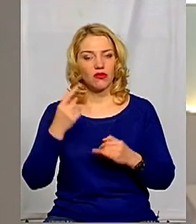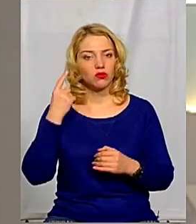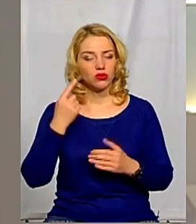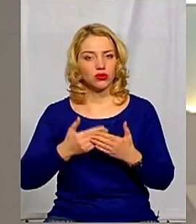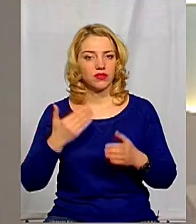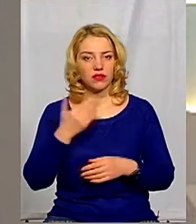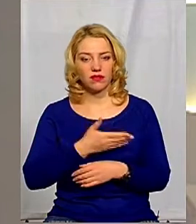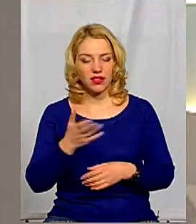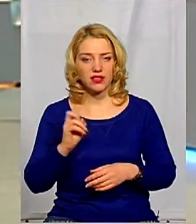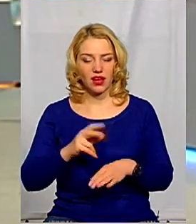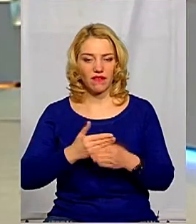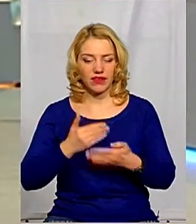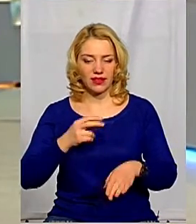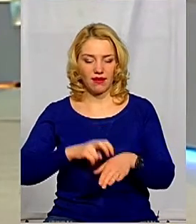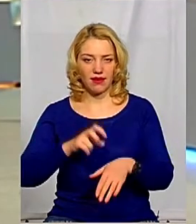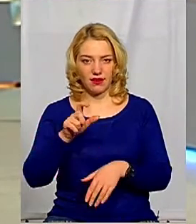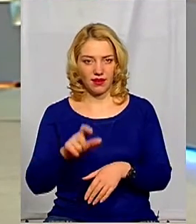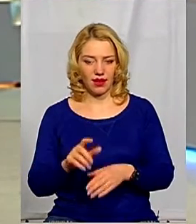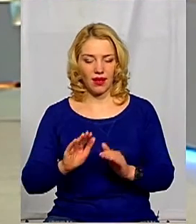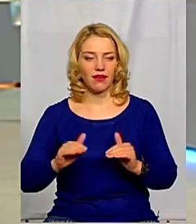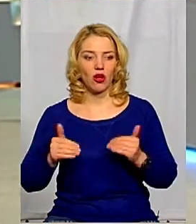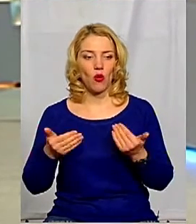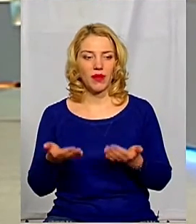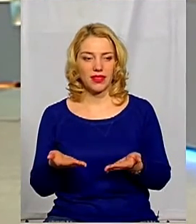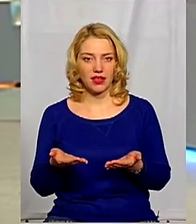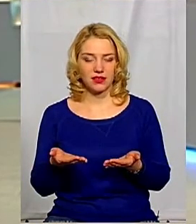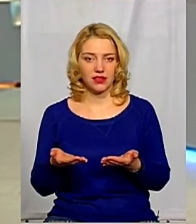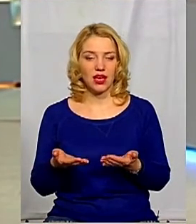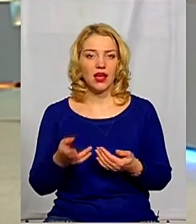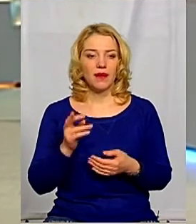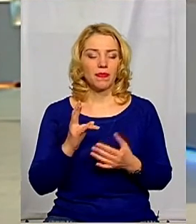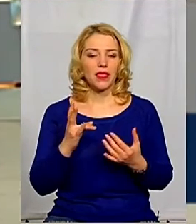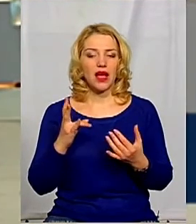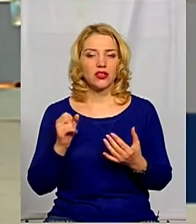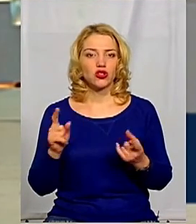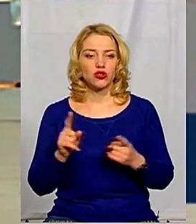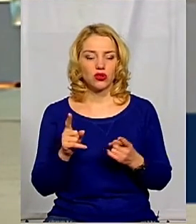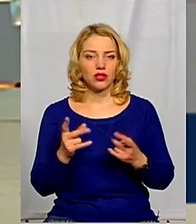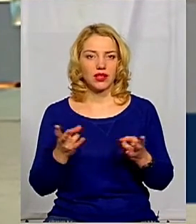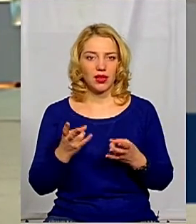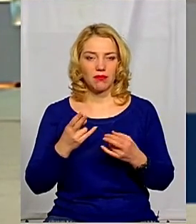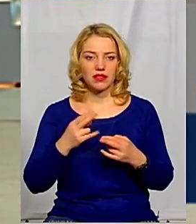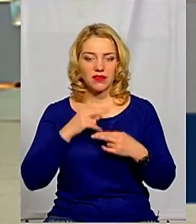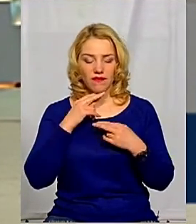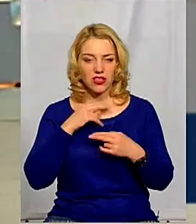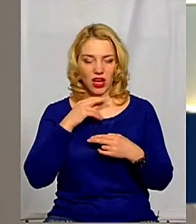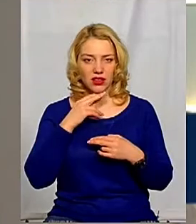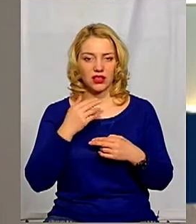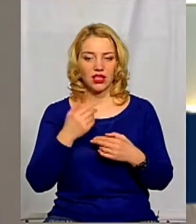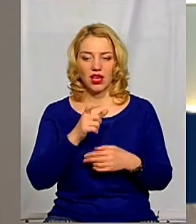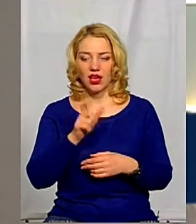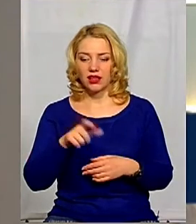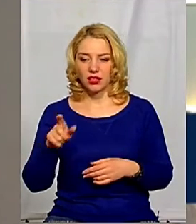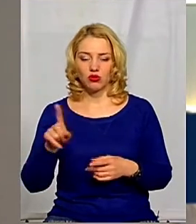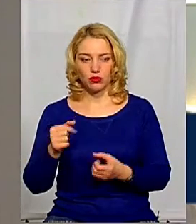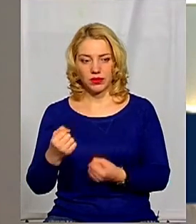почути від вас, як від лікаря, от рекомендації. От на що зараз варто зважати їм, щоб